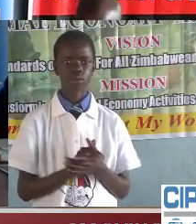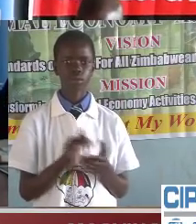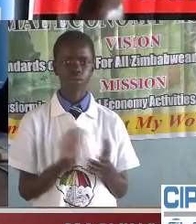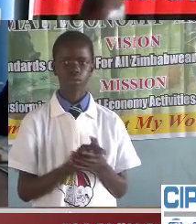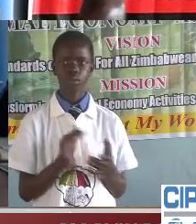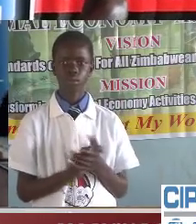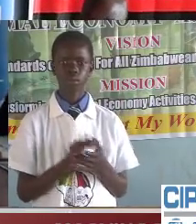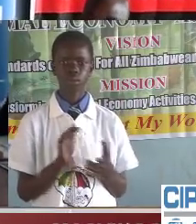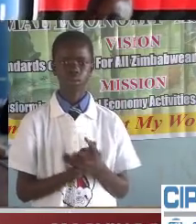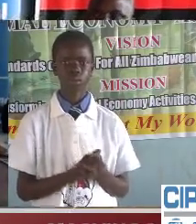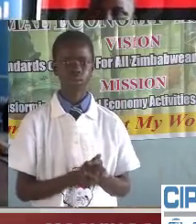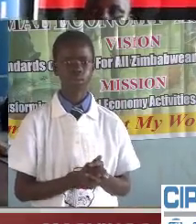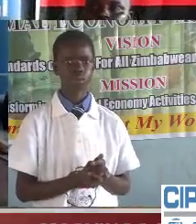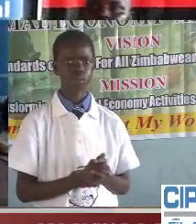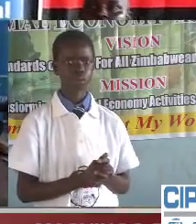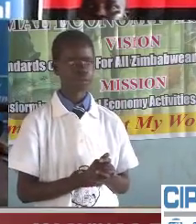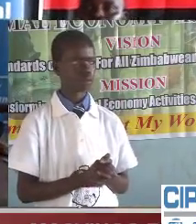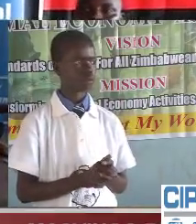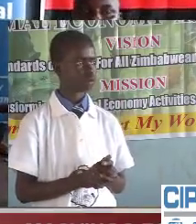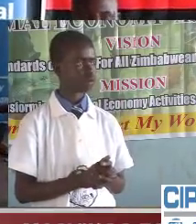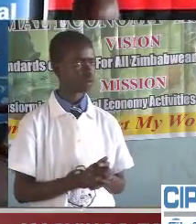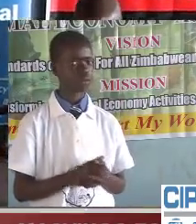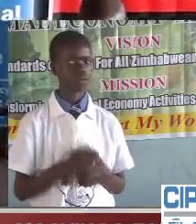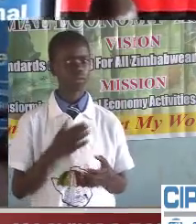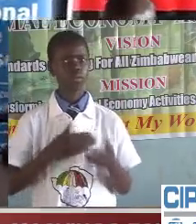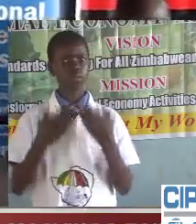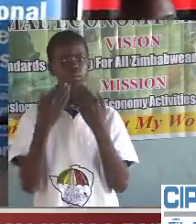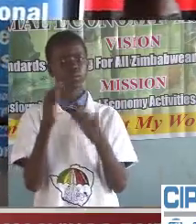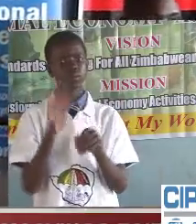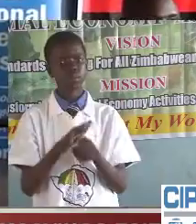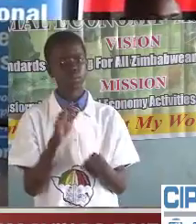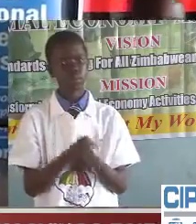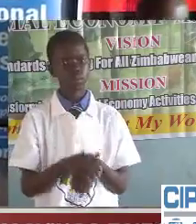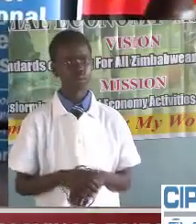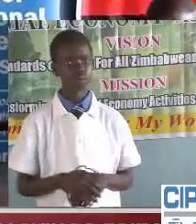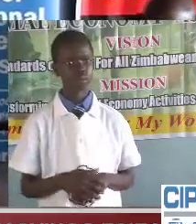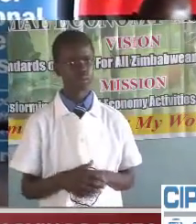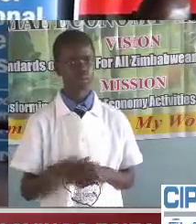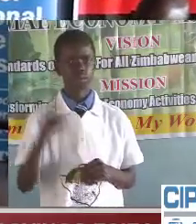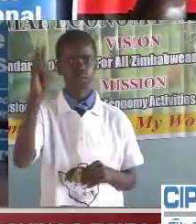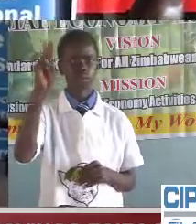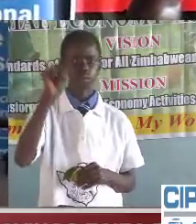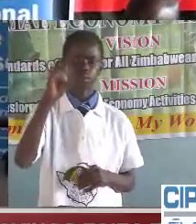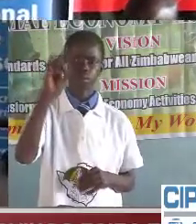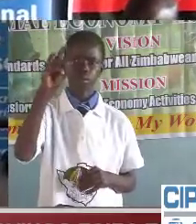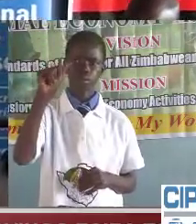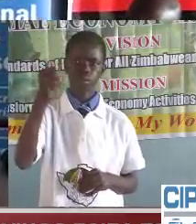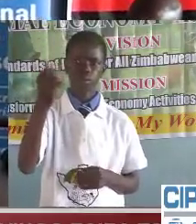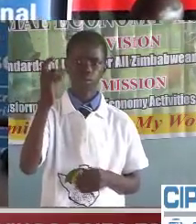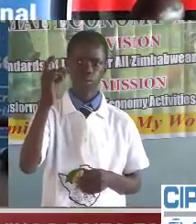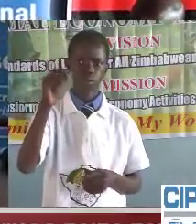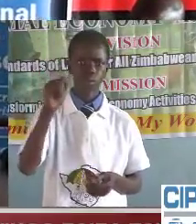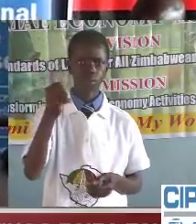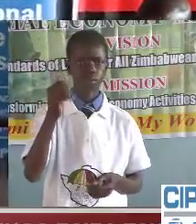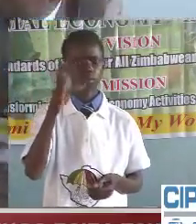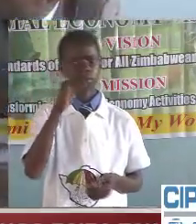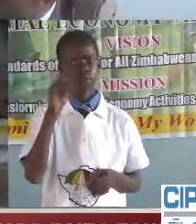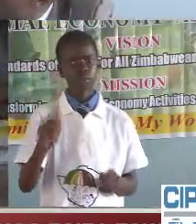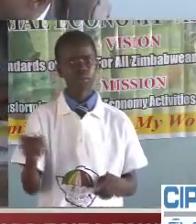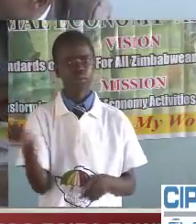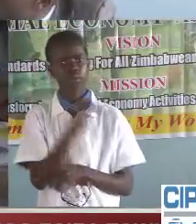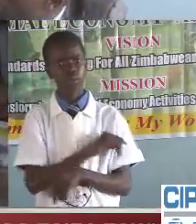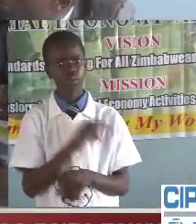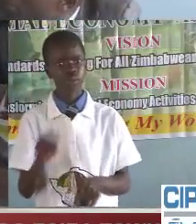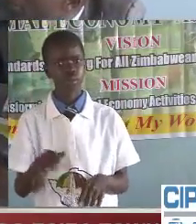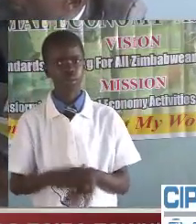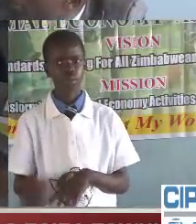Tatenda. Ndoda kutendai chaizvo vamhaka. Ndichingoramba ndichingoyeuchidza kuti nhasi event yedu is